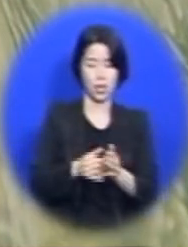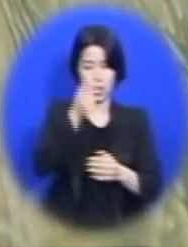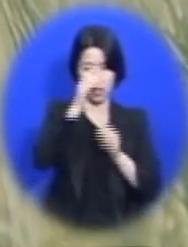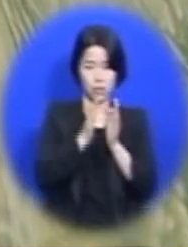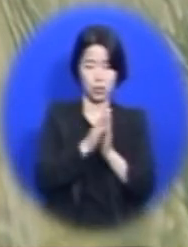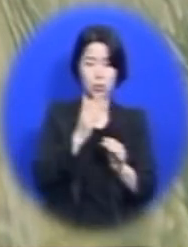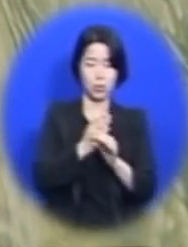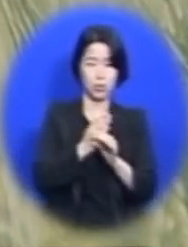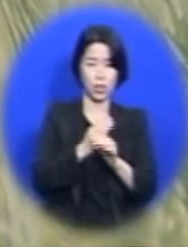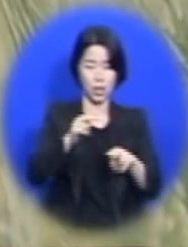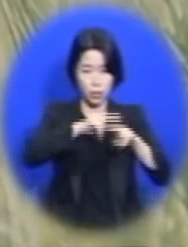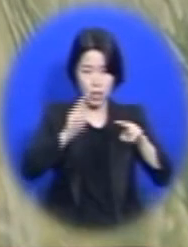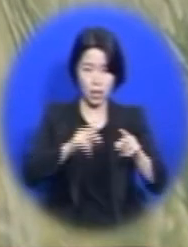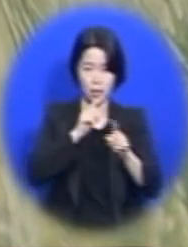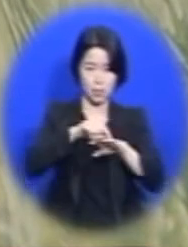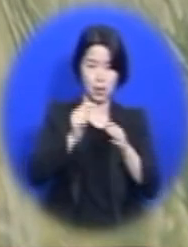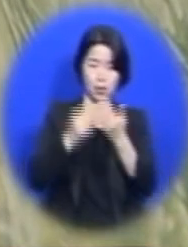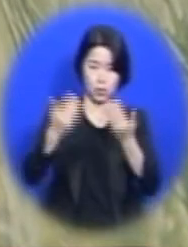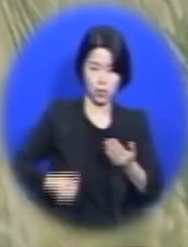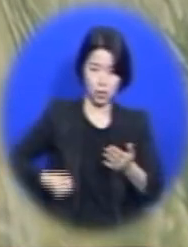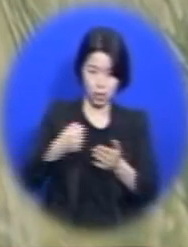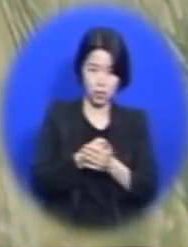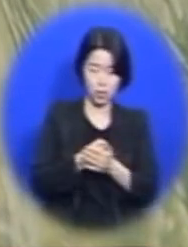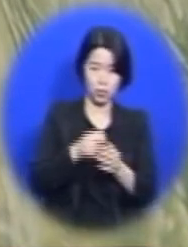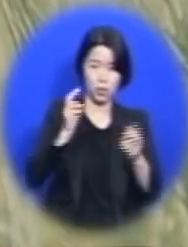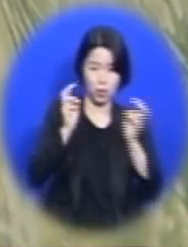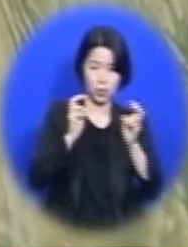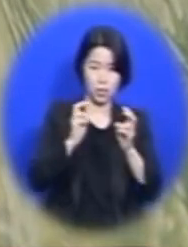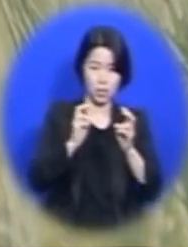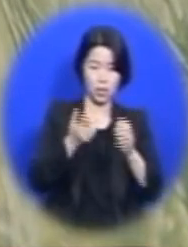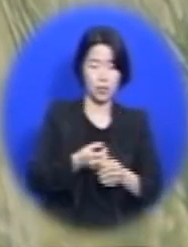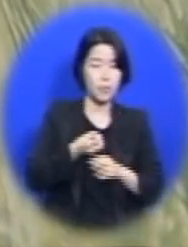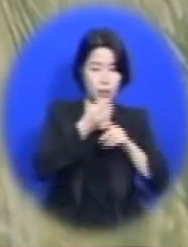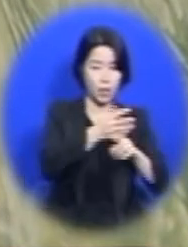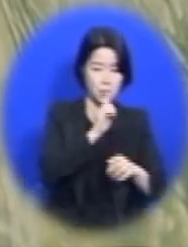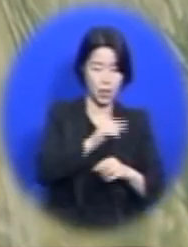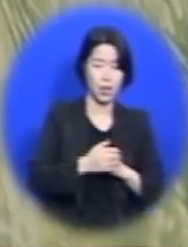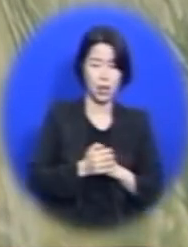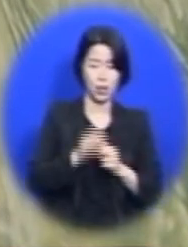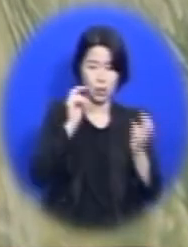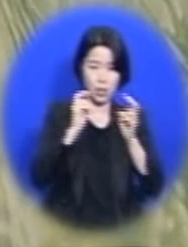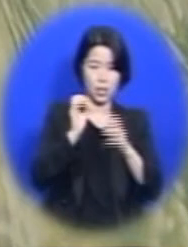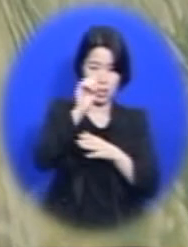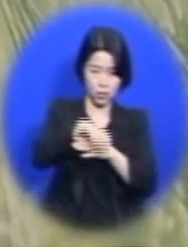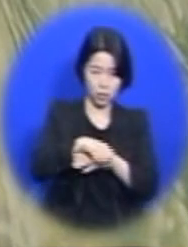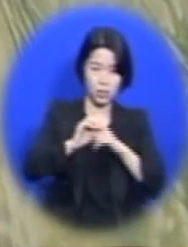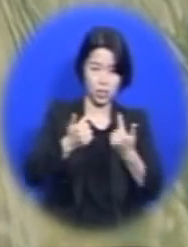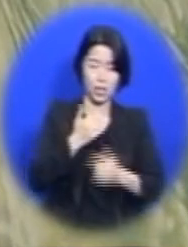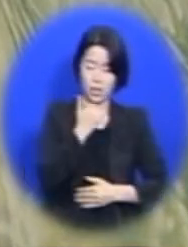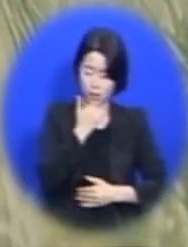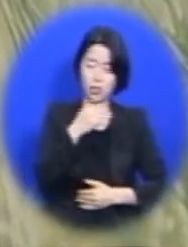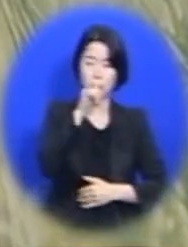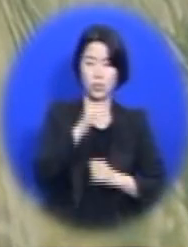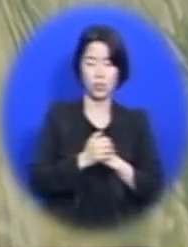중 퇴사라는 마음을 주셔서 결정을 하고 회사의 의사를 전달하였는데 회사에서 허락이 떨어지지 않아 기다리고